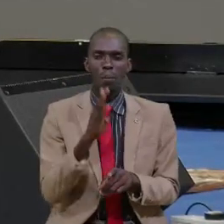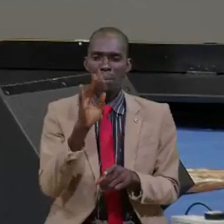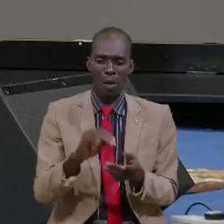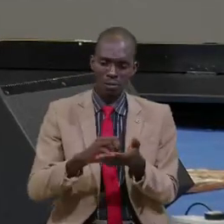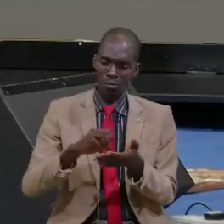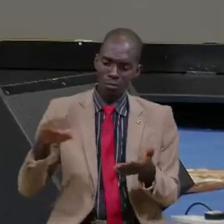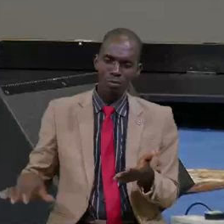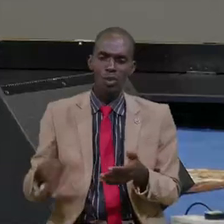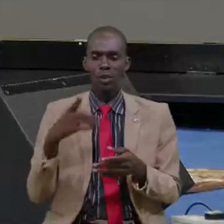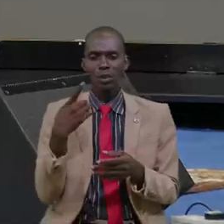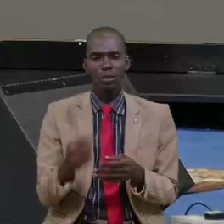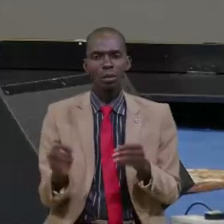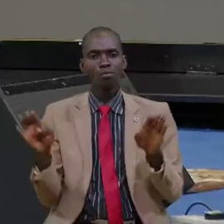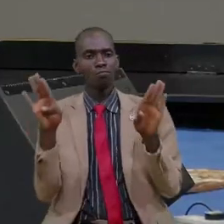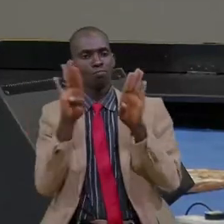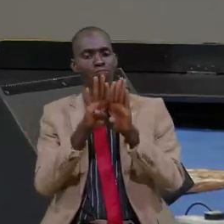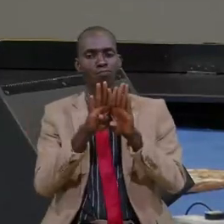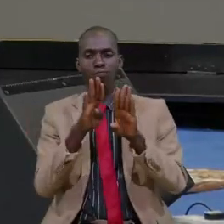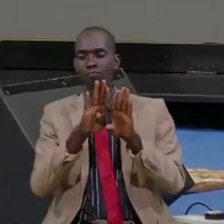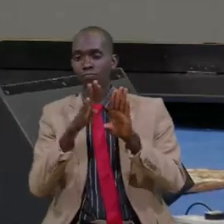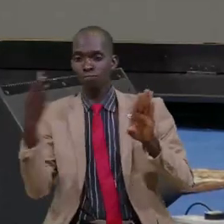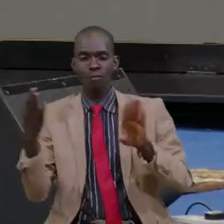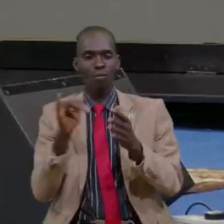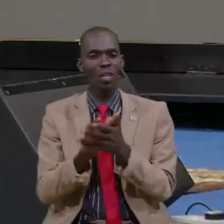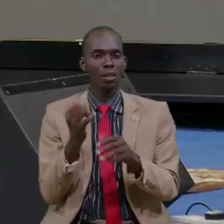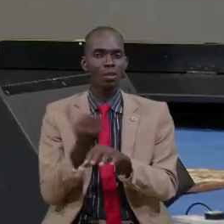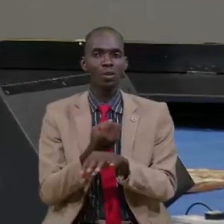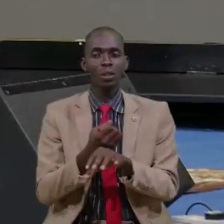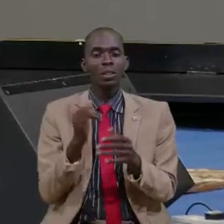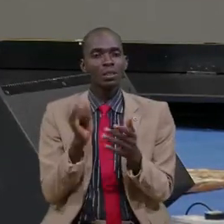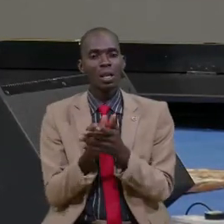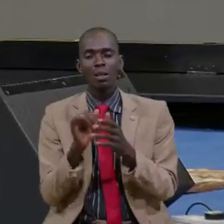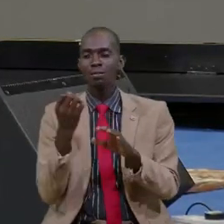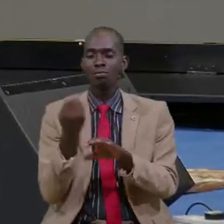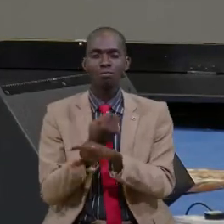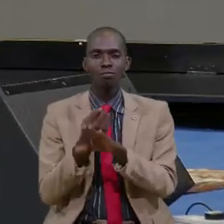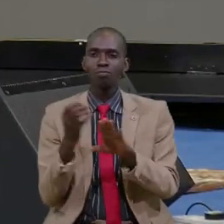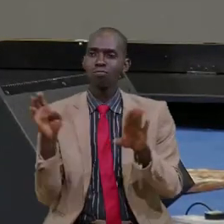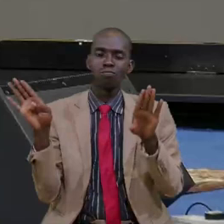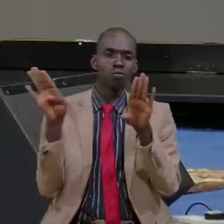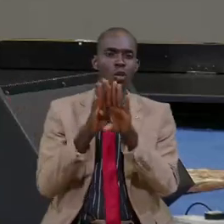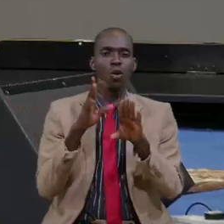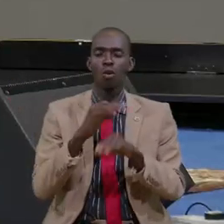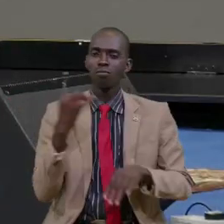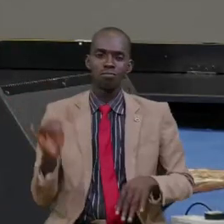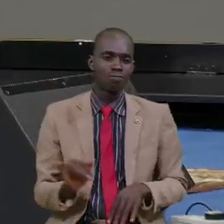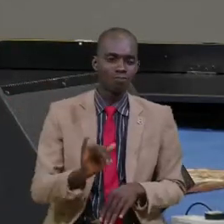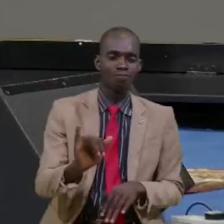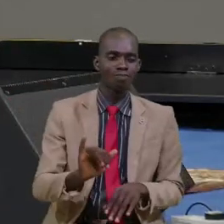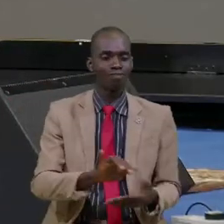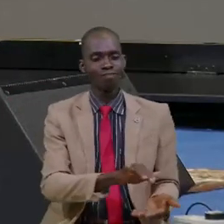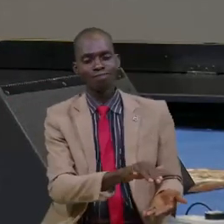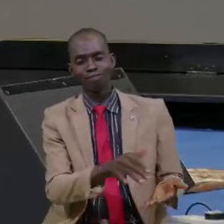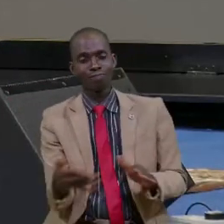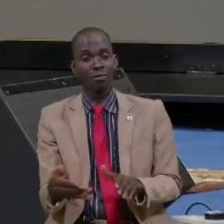en ôtant la pierre. Ça, c'est la pierre de servitude permanente. C'est